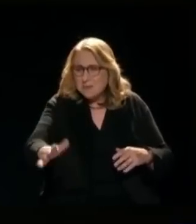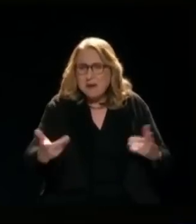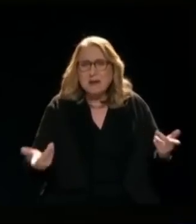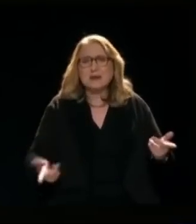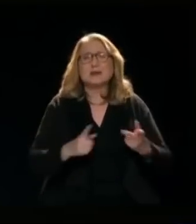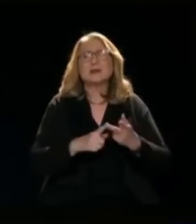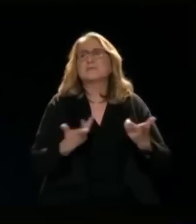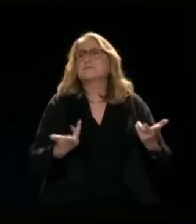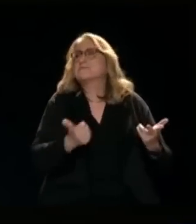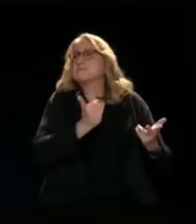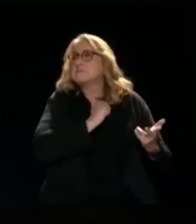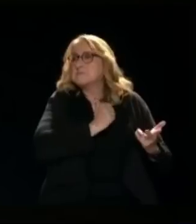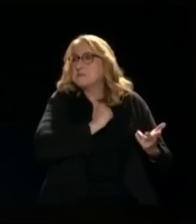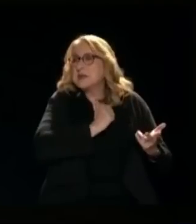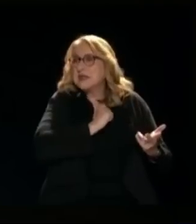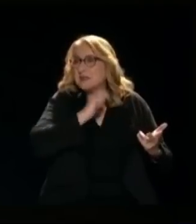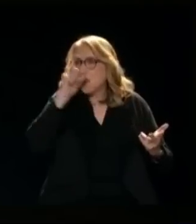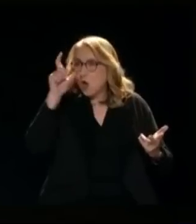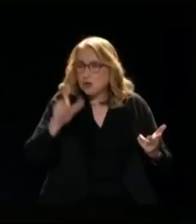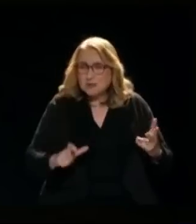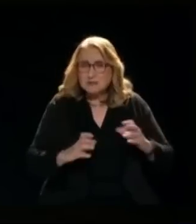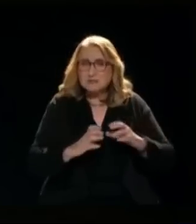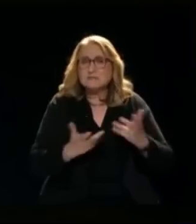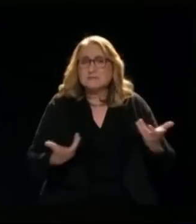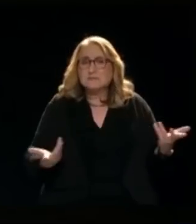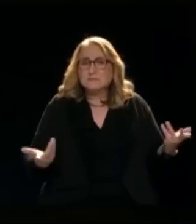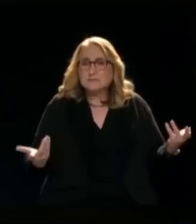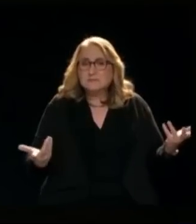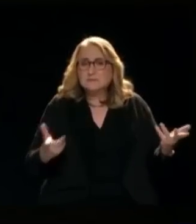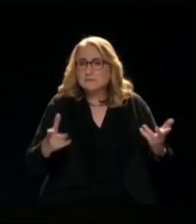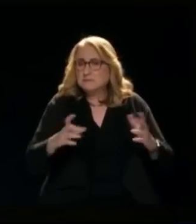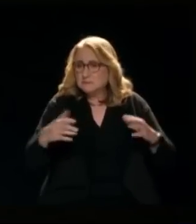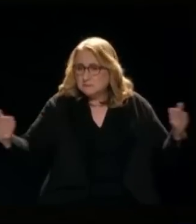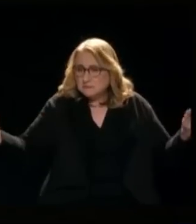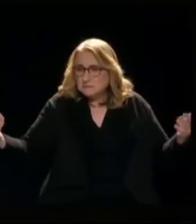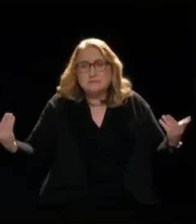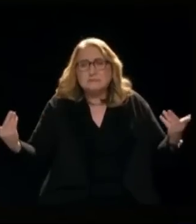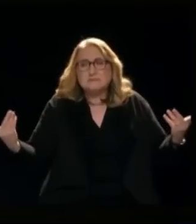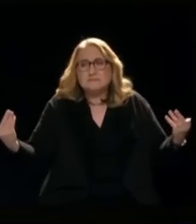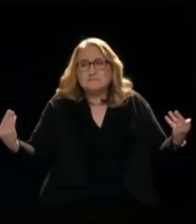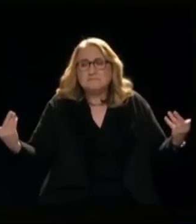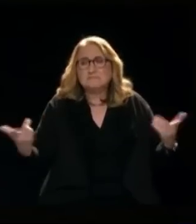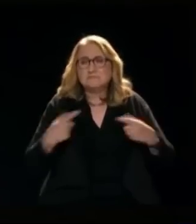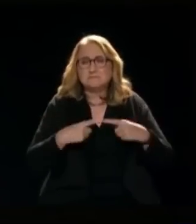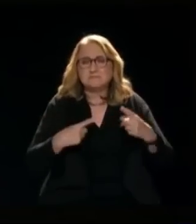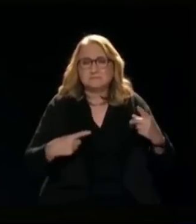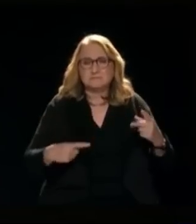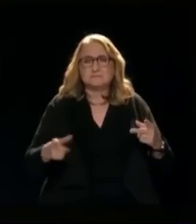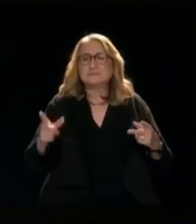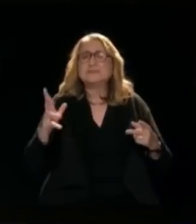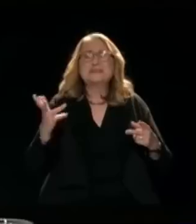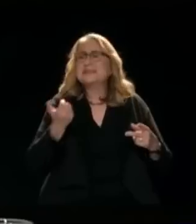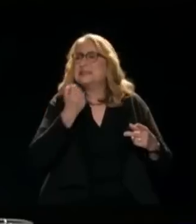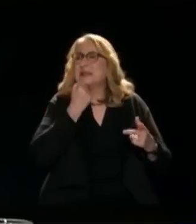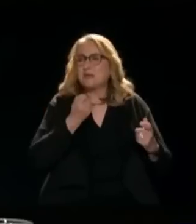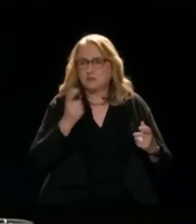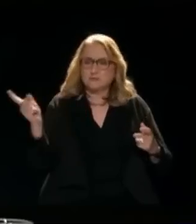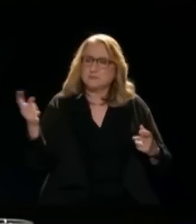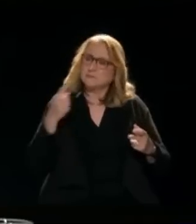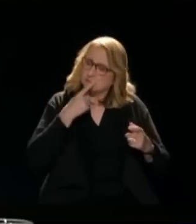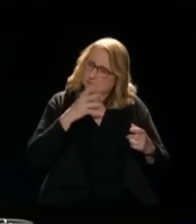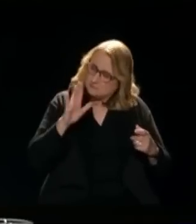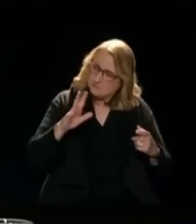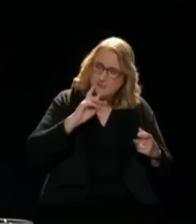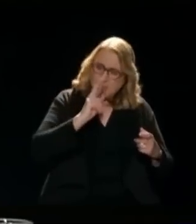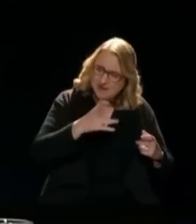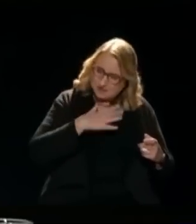έφταιγε ο ιδιώτης ο οποίος μπήκε με τον τρόπο που μπήκε, τι έχει πάει λάθος, βασικά, τόσο δύο λάθος βασικές αιτίες, σε αυτή δύο την βασικές